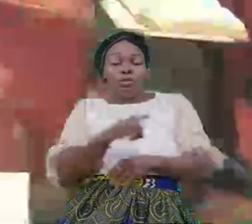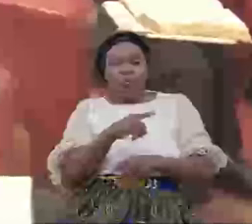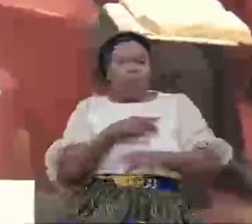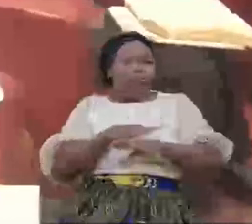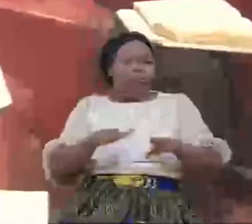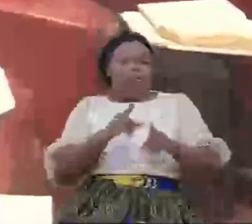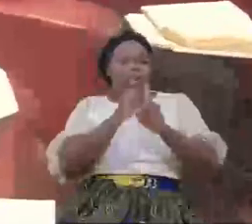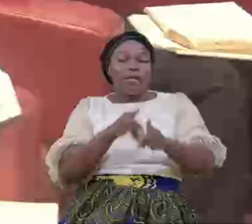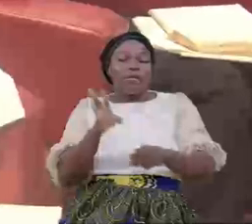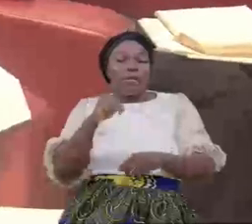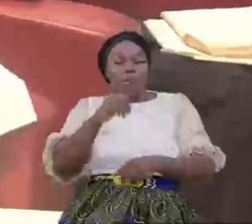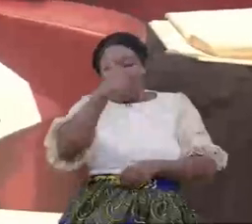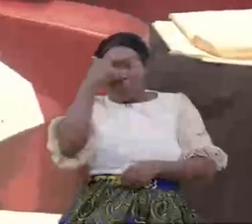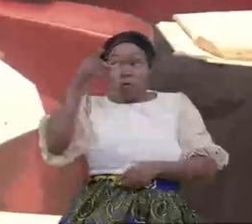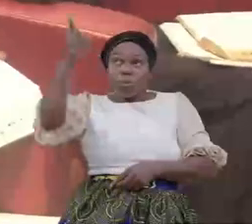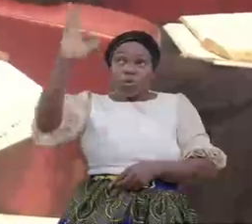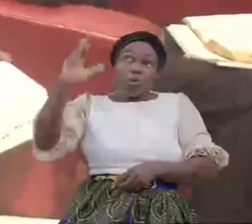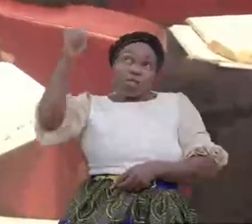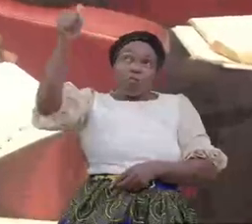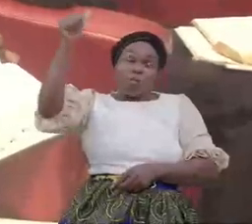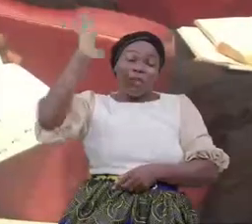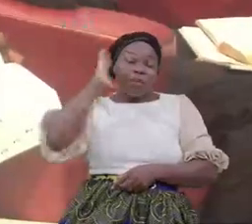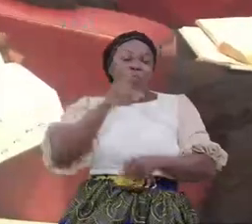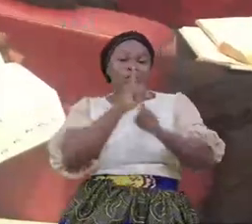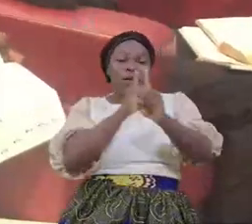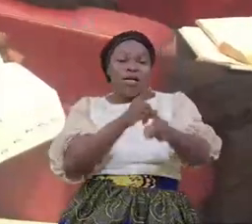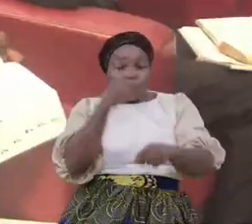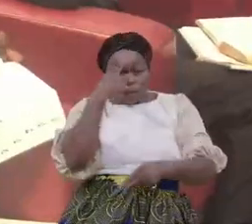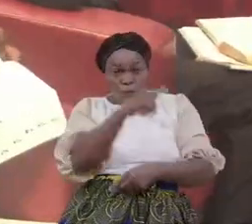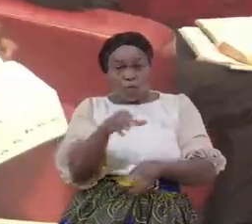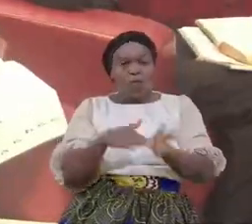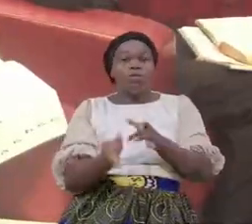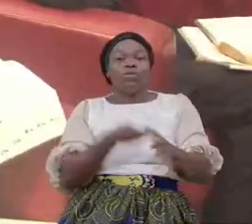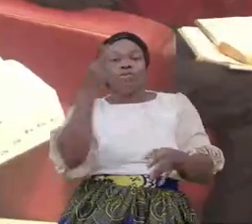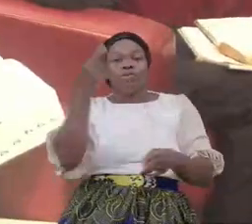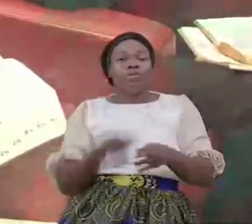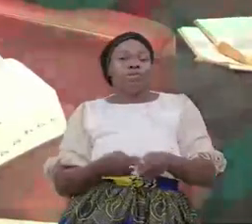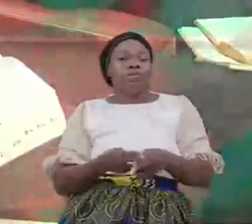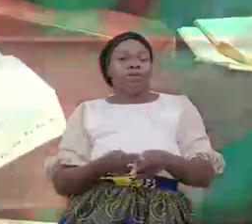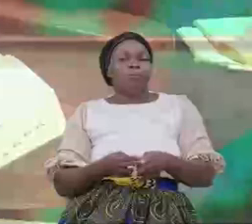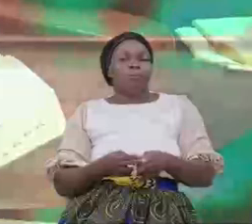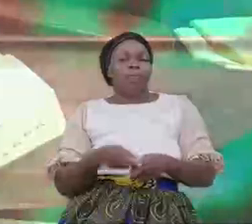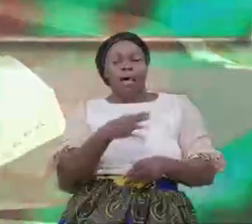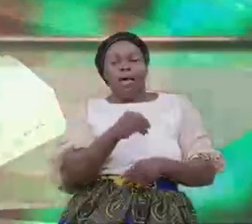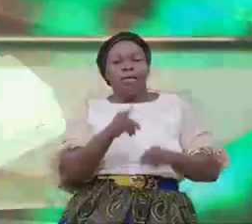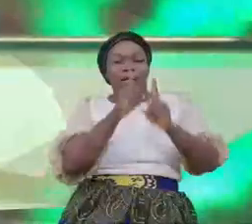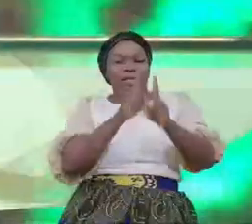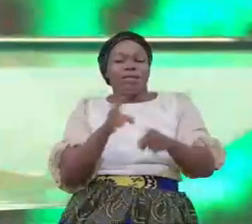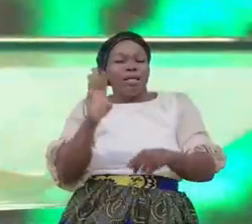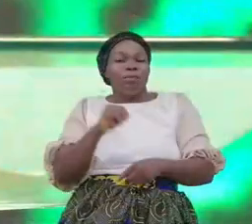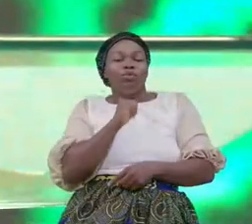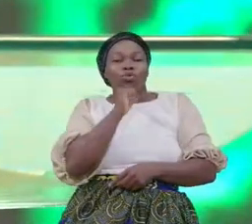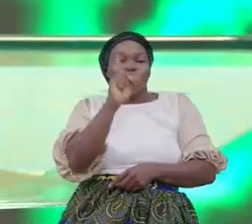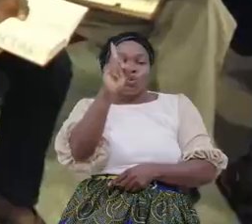leur répondre. Et il s'est dit que Le peuple se tut et ne lui répondit pas un